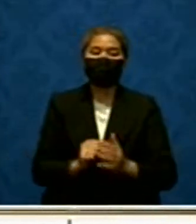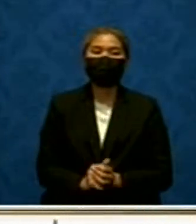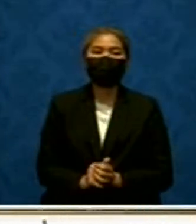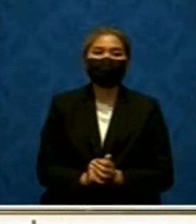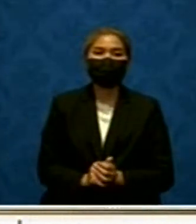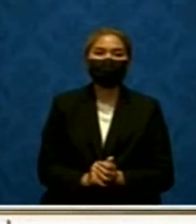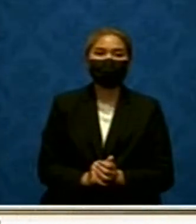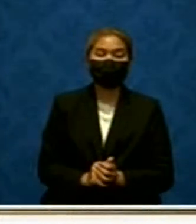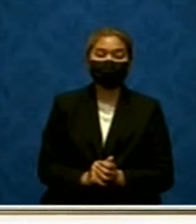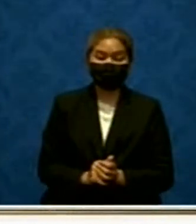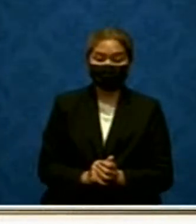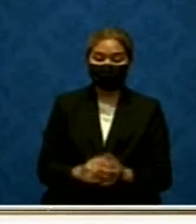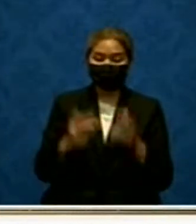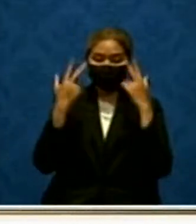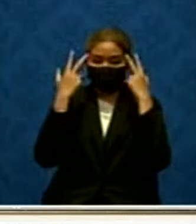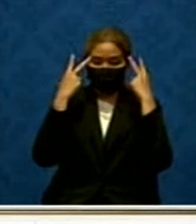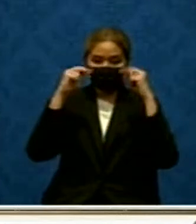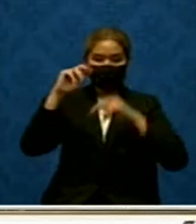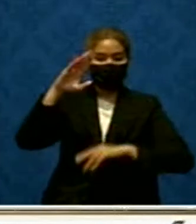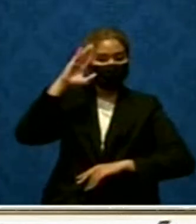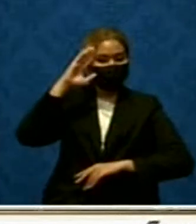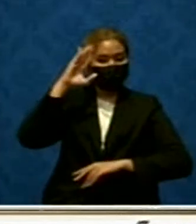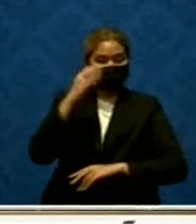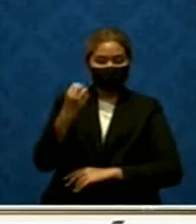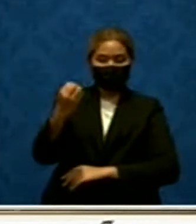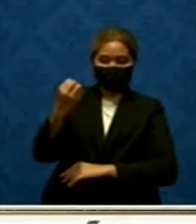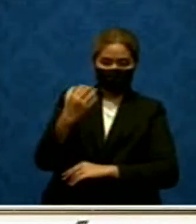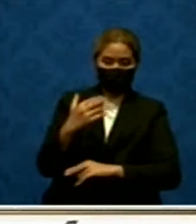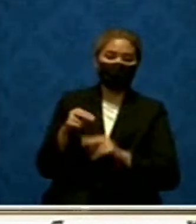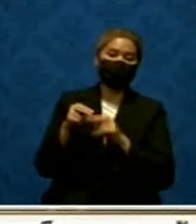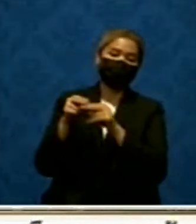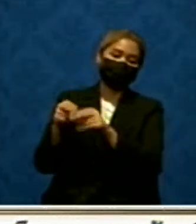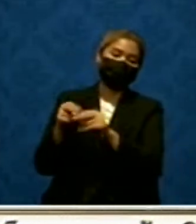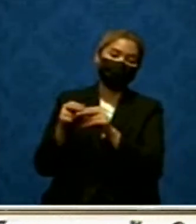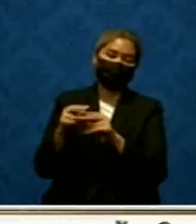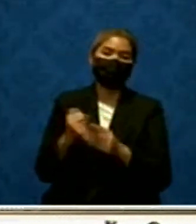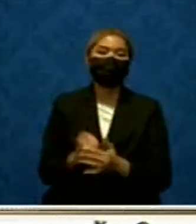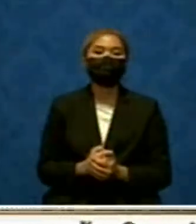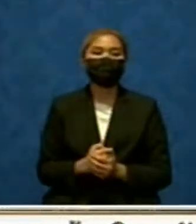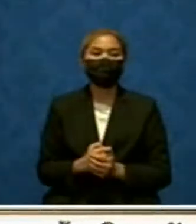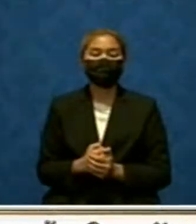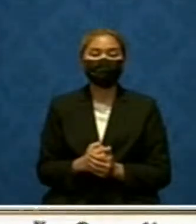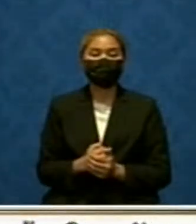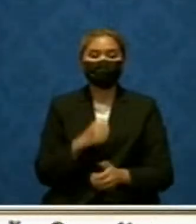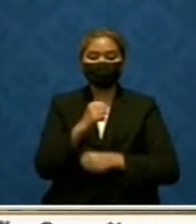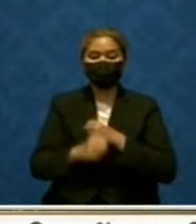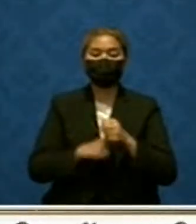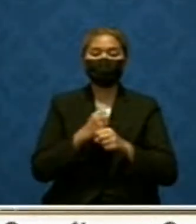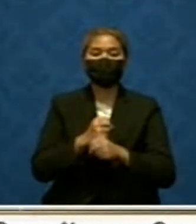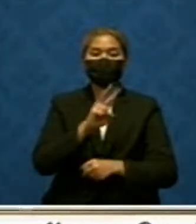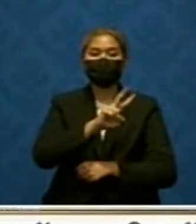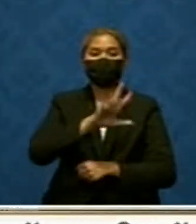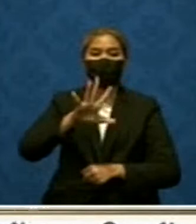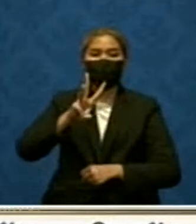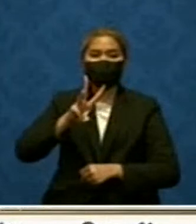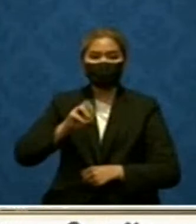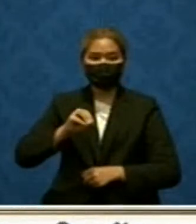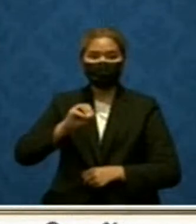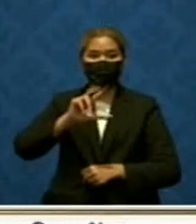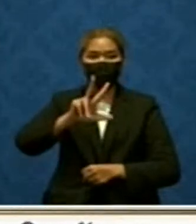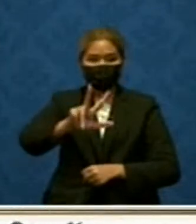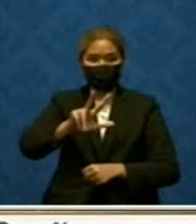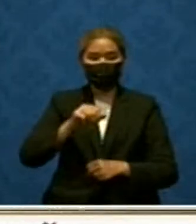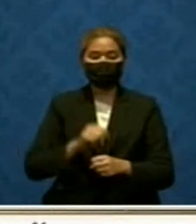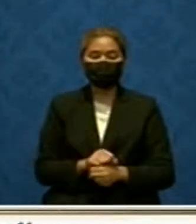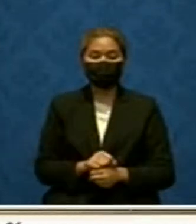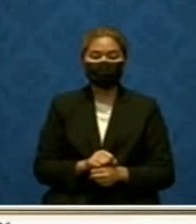ผมไมจะพูดเอง นี่ท่รเองนะ เท้ตที่กรบครับปี 63 ท่นายกได้ ฉายายา ในสภา